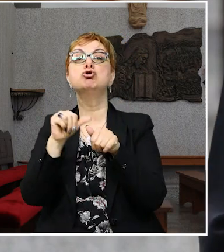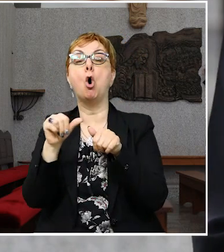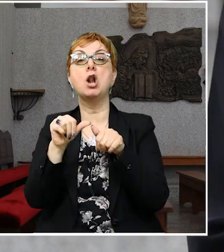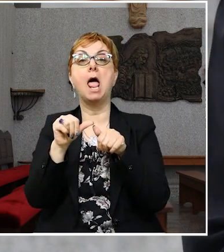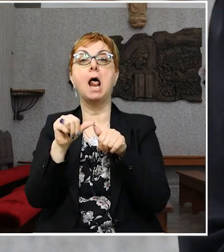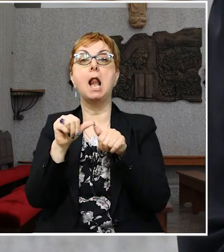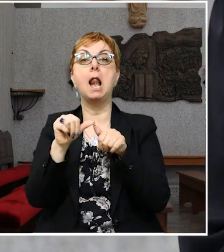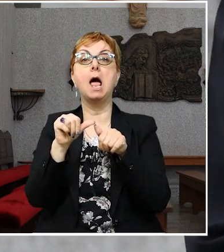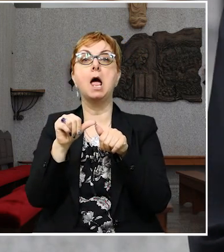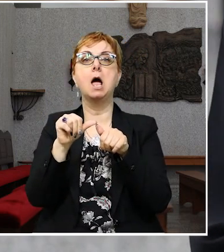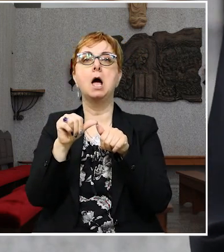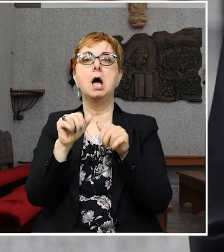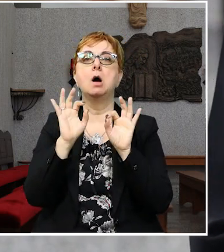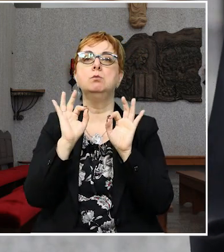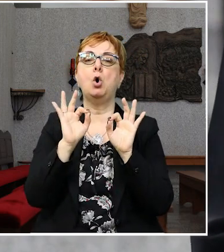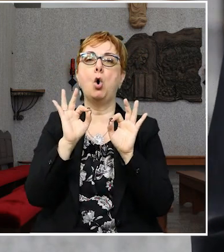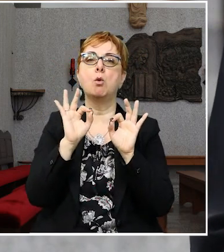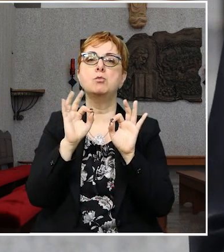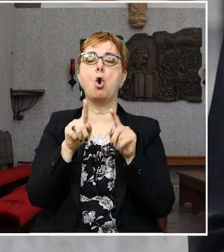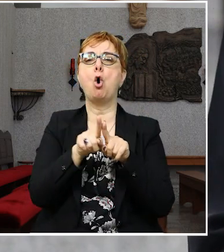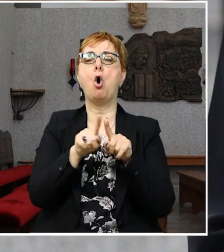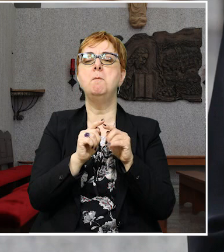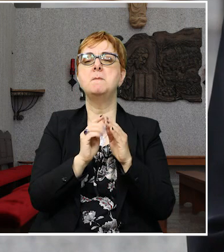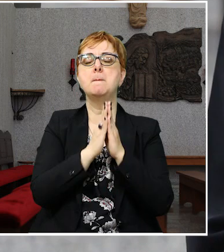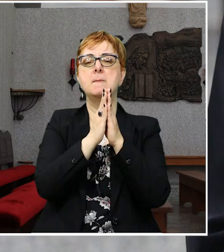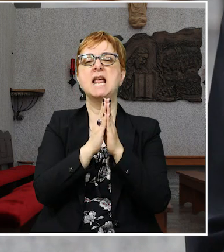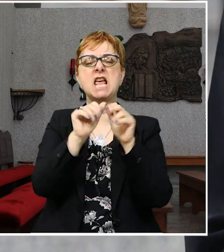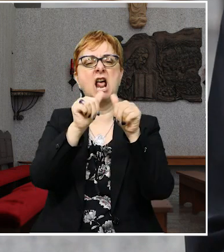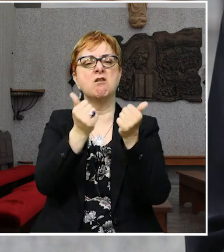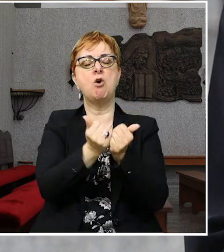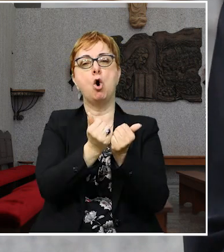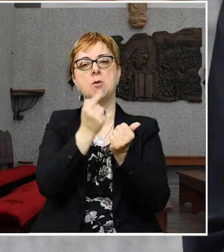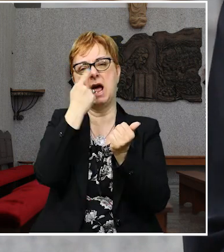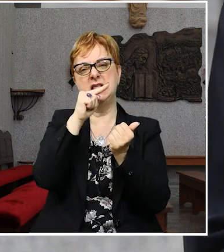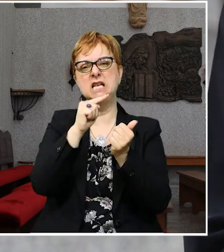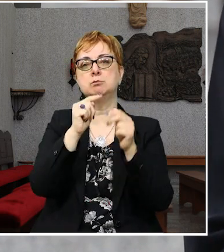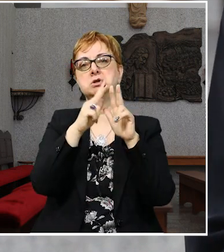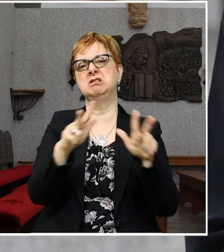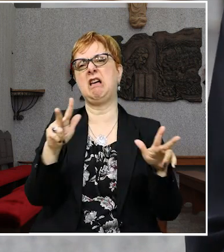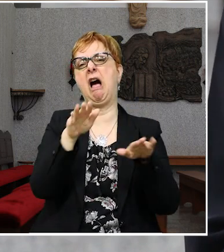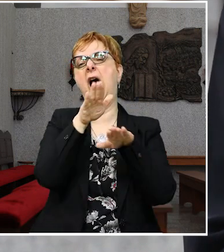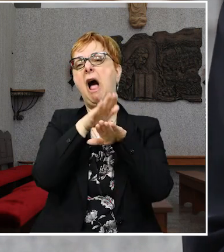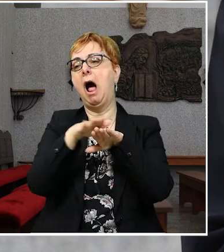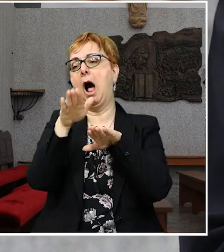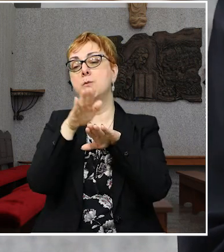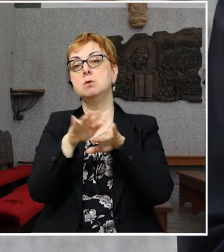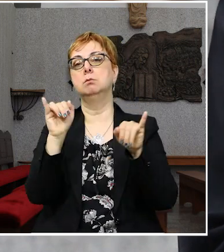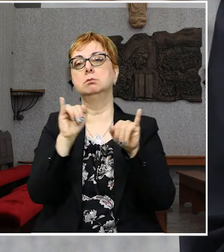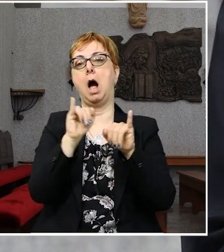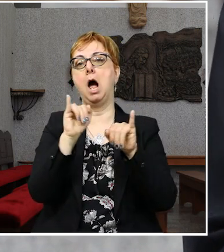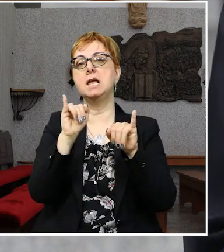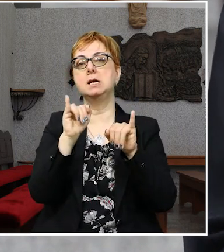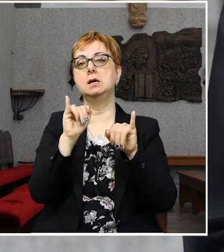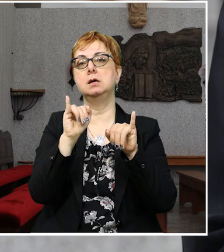sia mai una preghiera stanca, nel senso di abitudinaria, che le